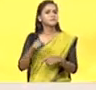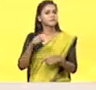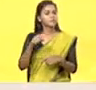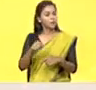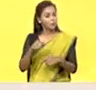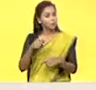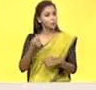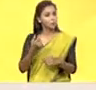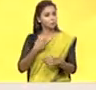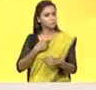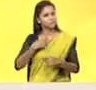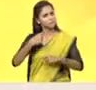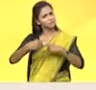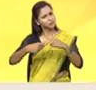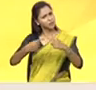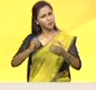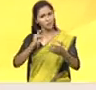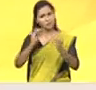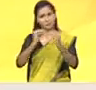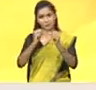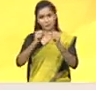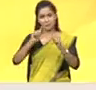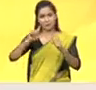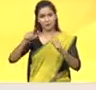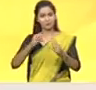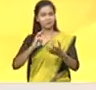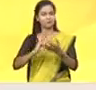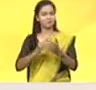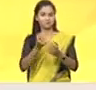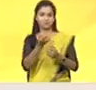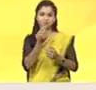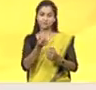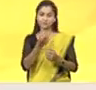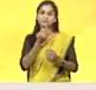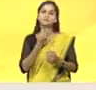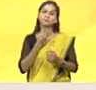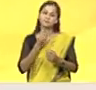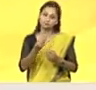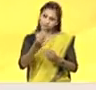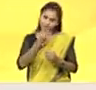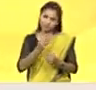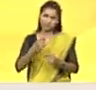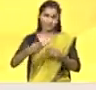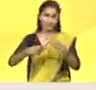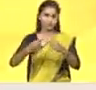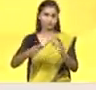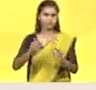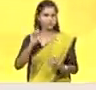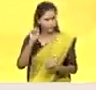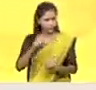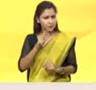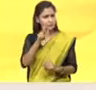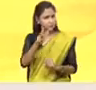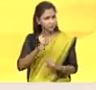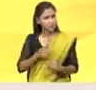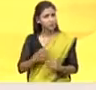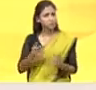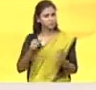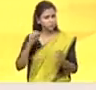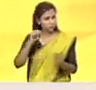वो मेरे लिए रेगुलरली बाल मिठाई खिलाता रहता है मुझे। हाँ रक्षित, बताइए। तो हमारी जो ये